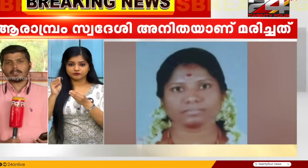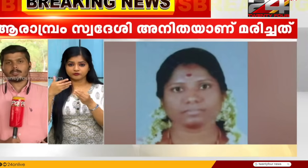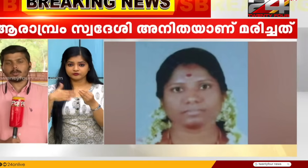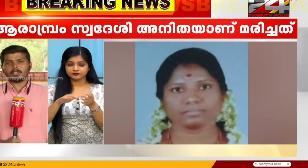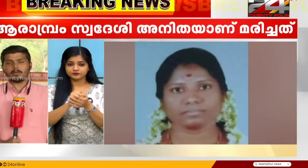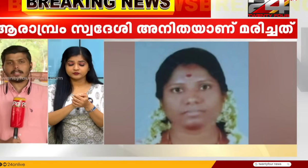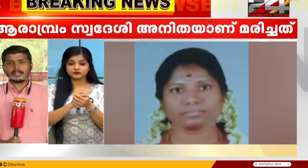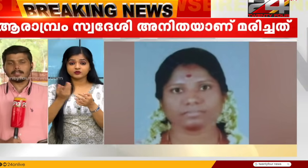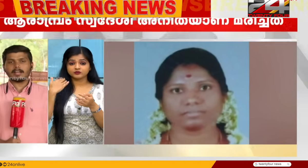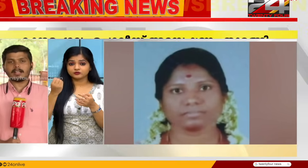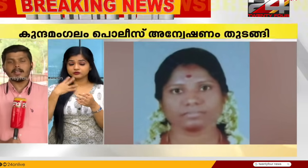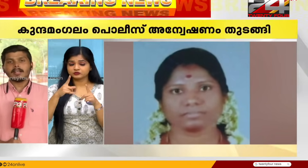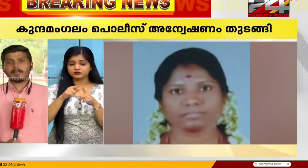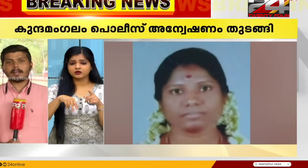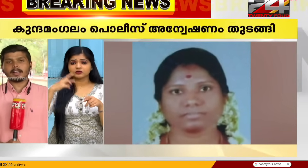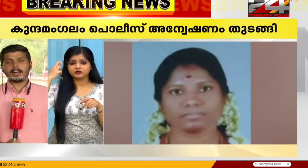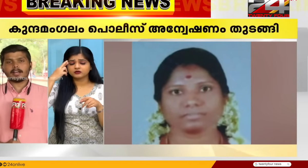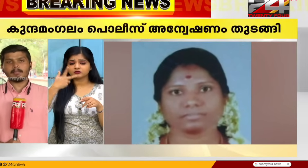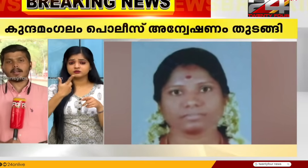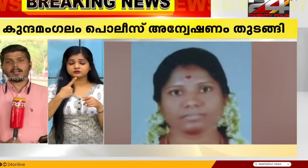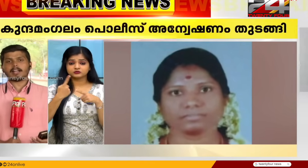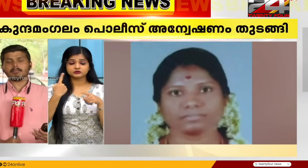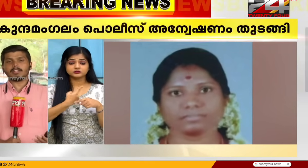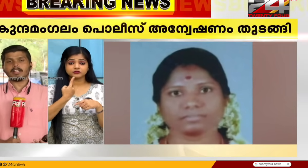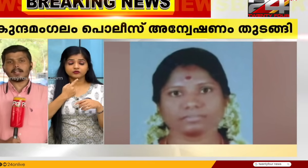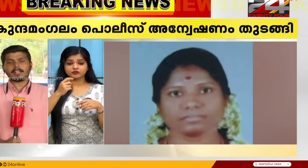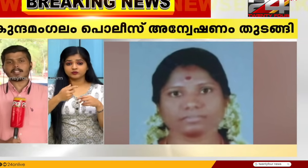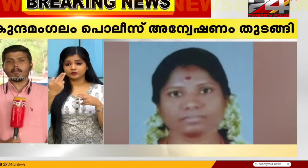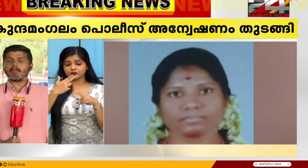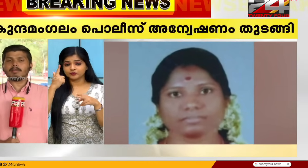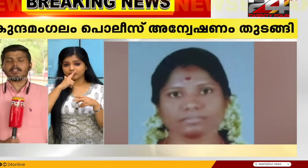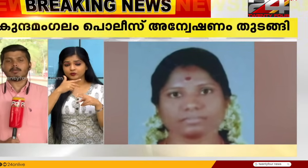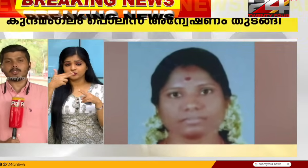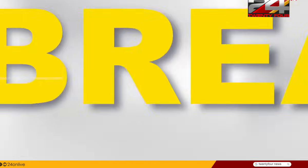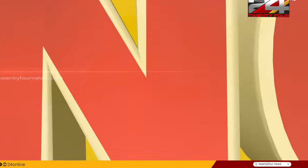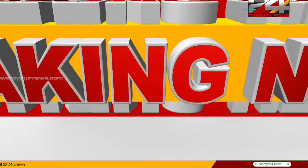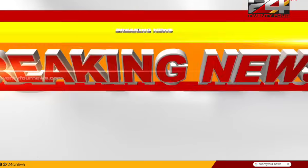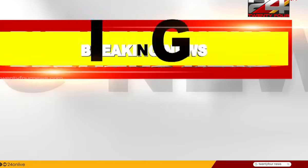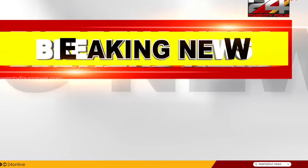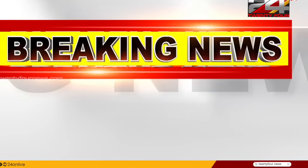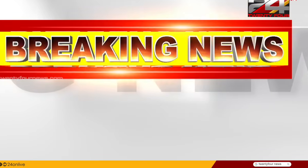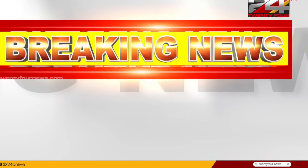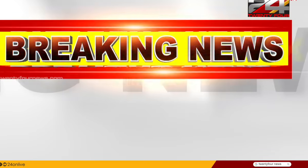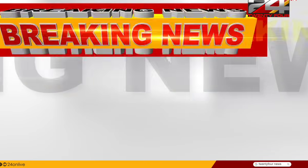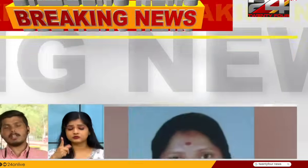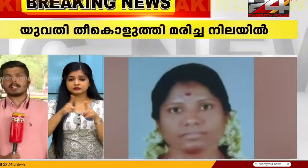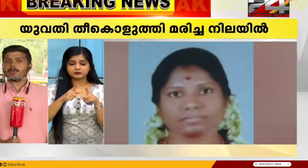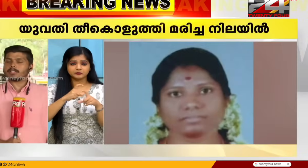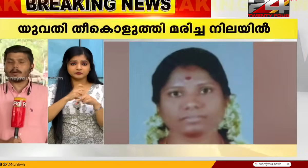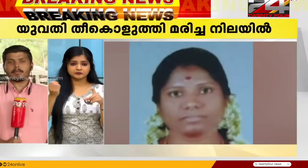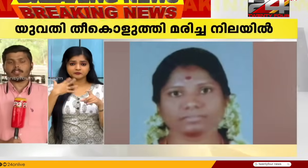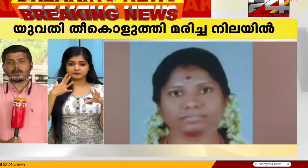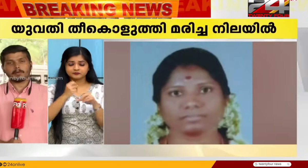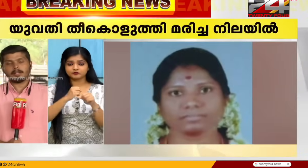പ്രവിധ ചോദിച്ചതുപോലെ തന്നെ എന്താണ് ഈ മരണകാരണം, ആത്മഹത്യക്കിടയാക്കിയ സംഭവം എന്നതിനെക്കുറിച്ച് നിലവിലൊരു വ്യക്തത വന്നിട്ടില്ല. പോലീസ്